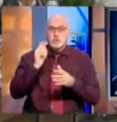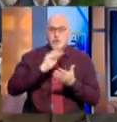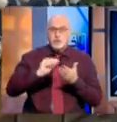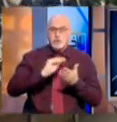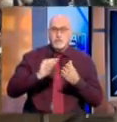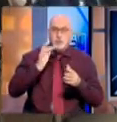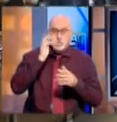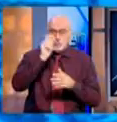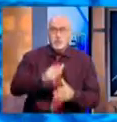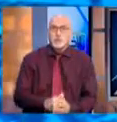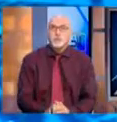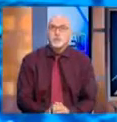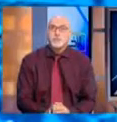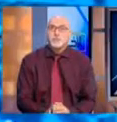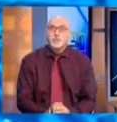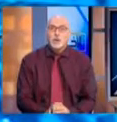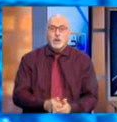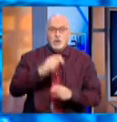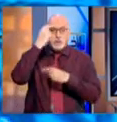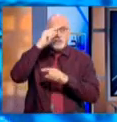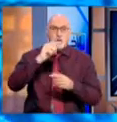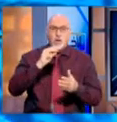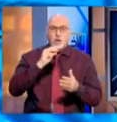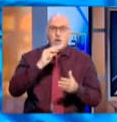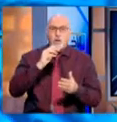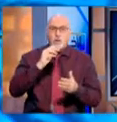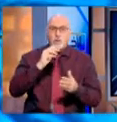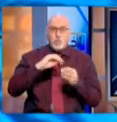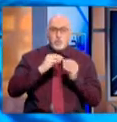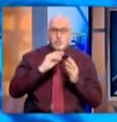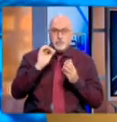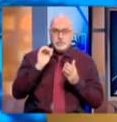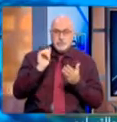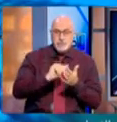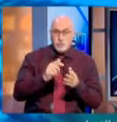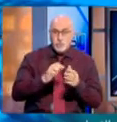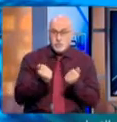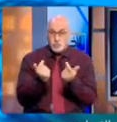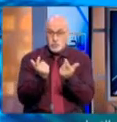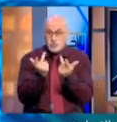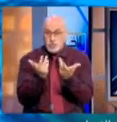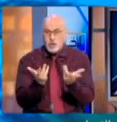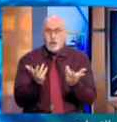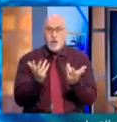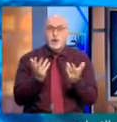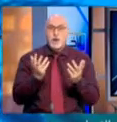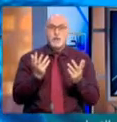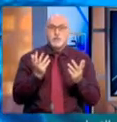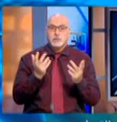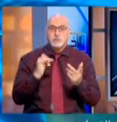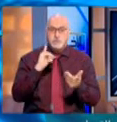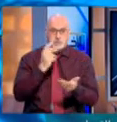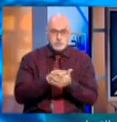العمومية لديها، محاربة البيروقراطية عبر رقمنة الإجراءات واستحداث المنصة الرقمية